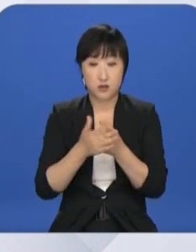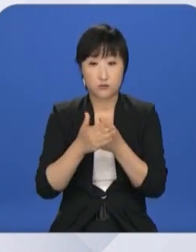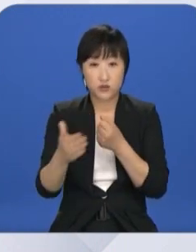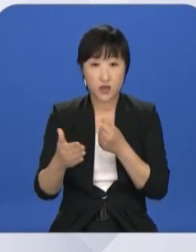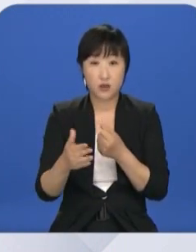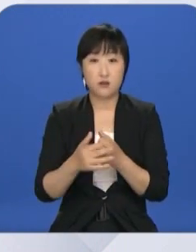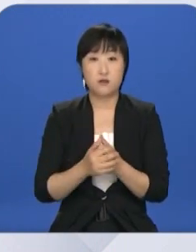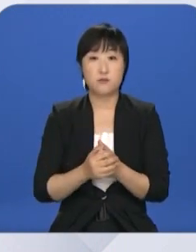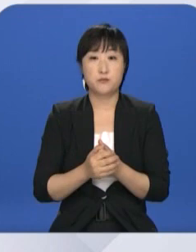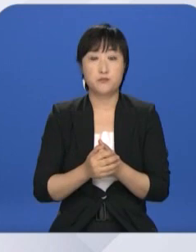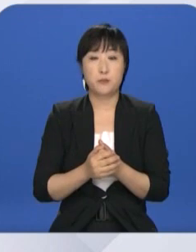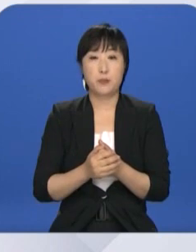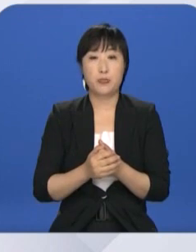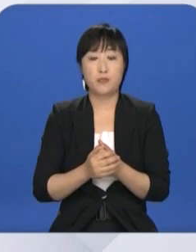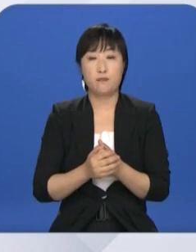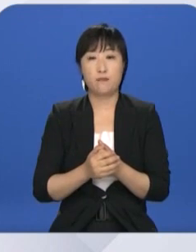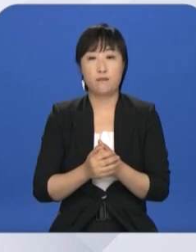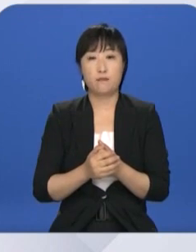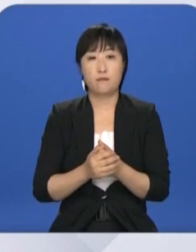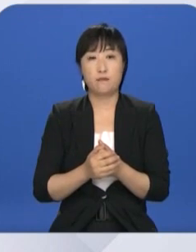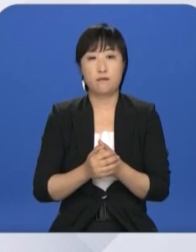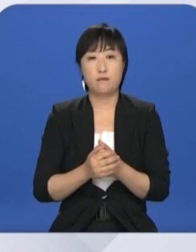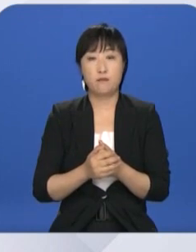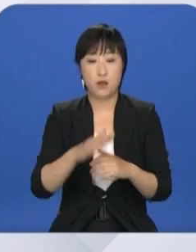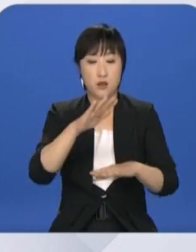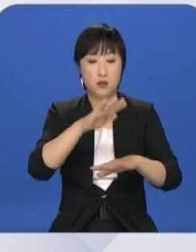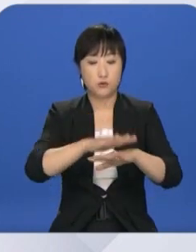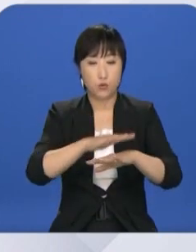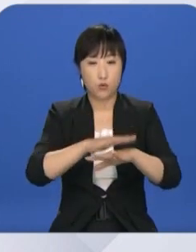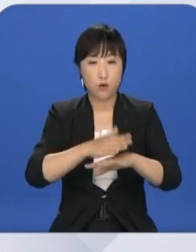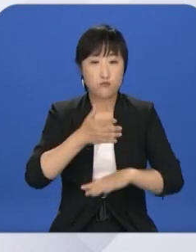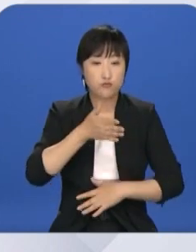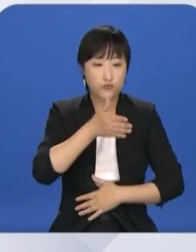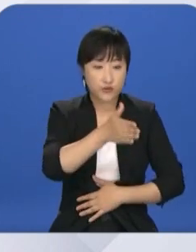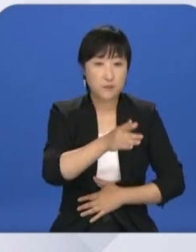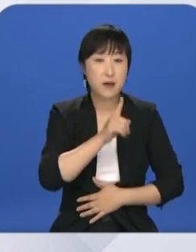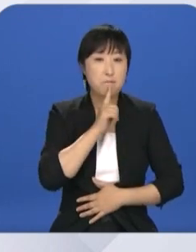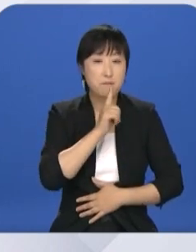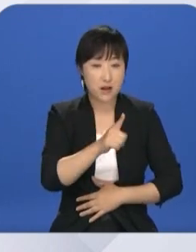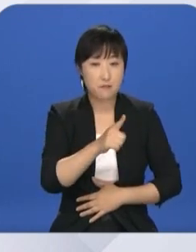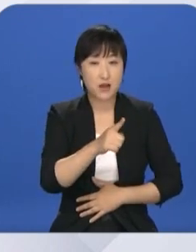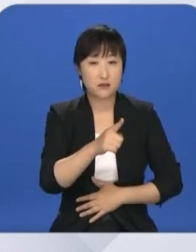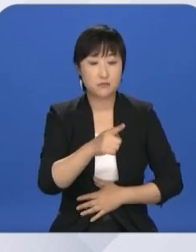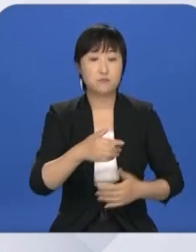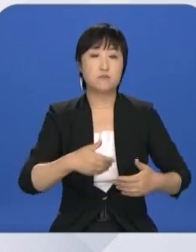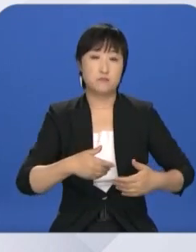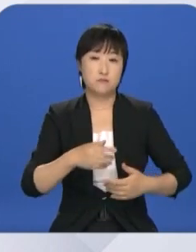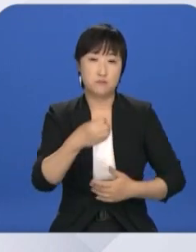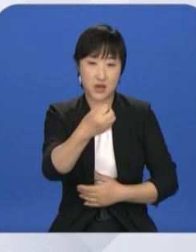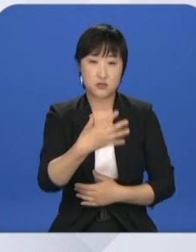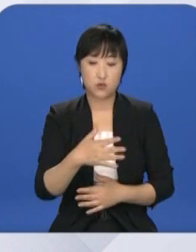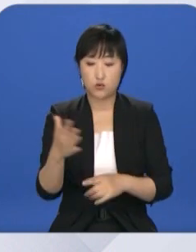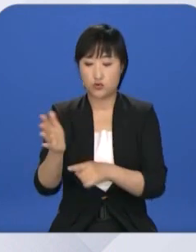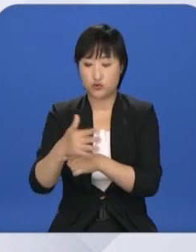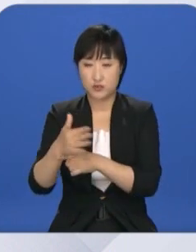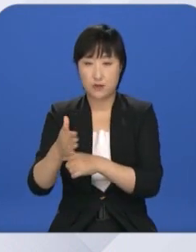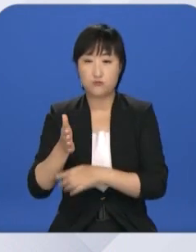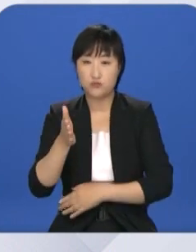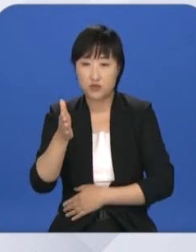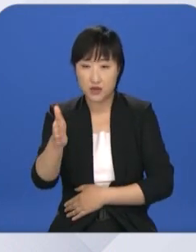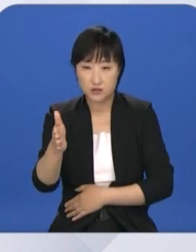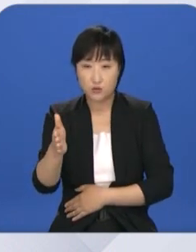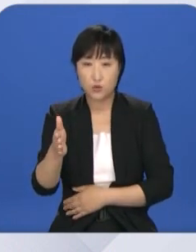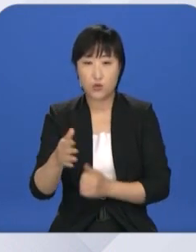그래서 금방 박 후보께서 말씀하신 것은 농업 분야만 말씀이 되신 것이고 지금 수산